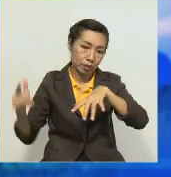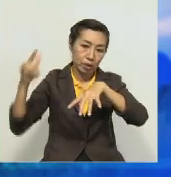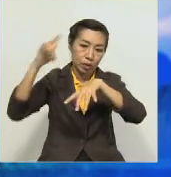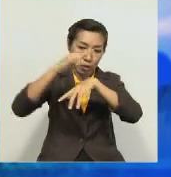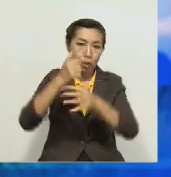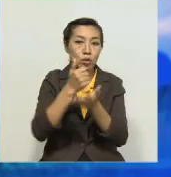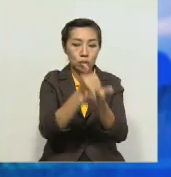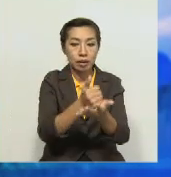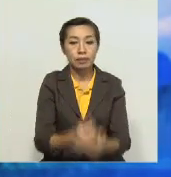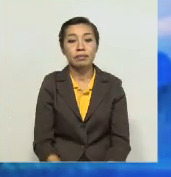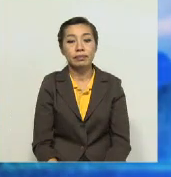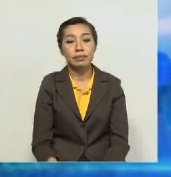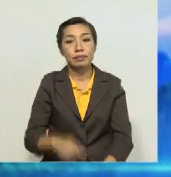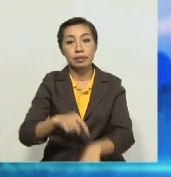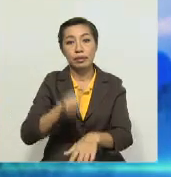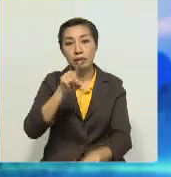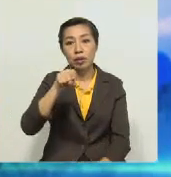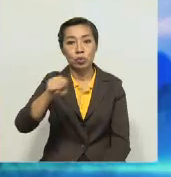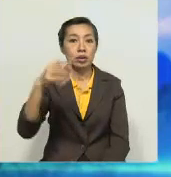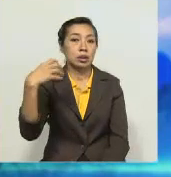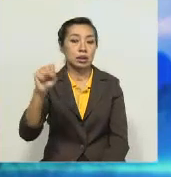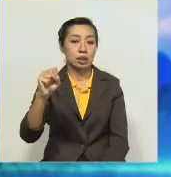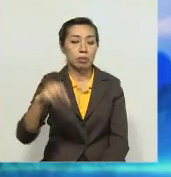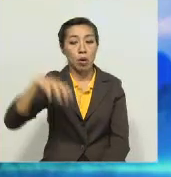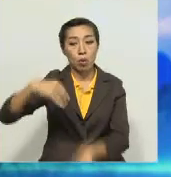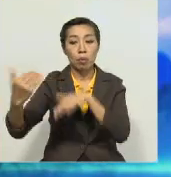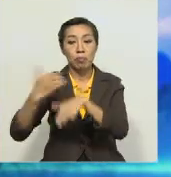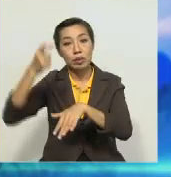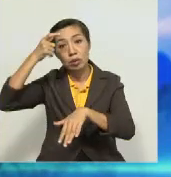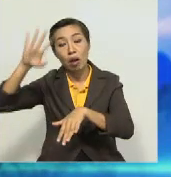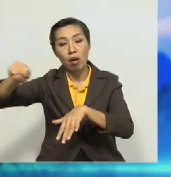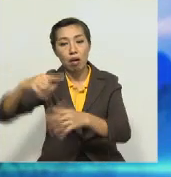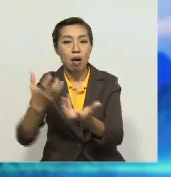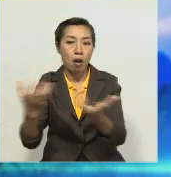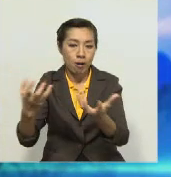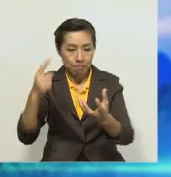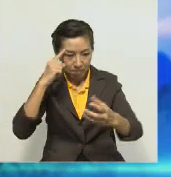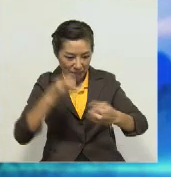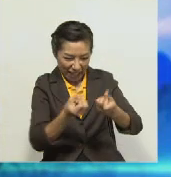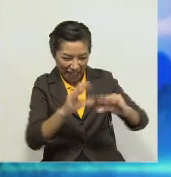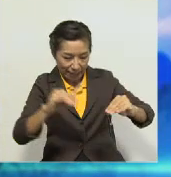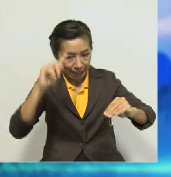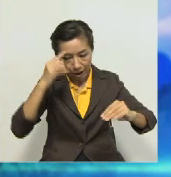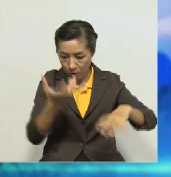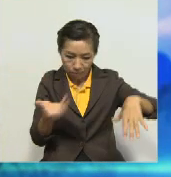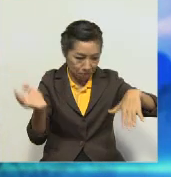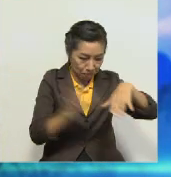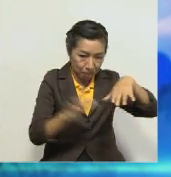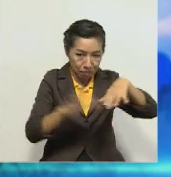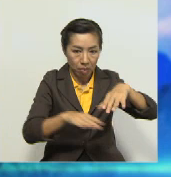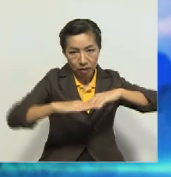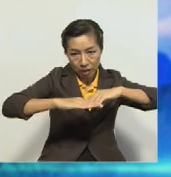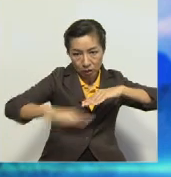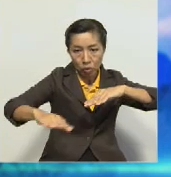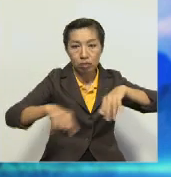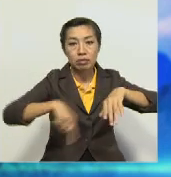ิมเติม13 นาลิกา 10 นาทีกรมทางหวงชนบทนำวสดุปรบปงทางเดินเข้าในท่ำหวงซ่มถนน